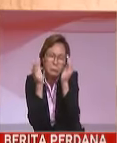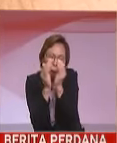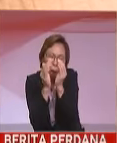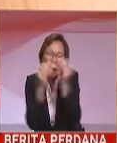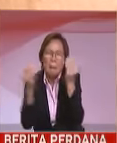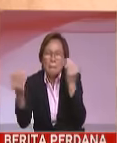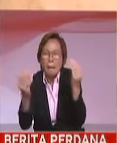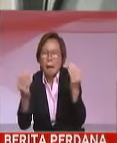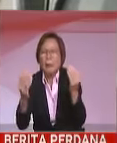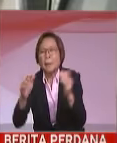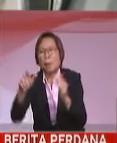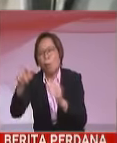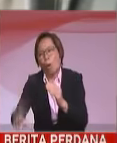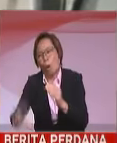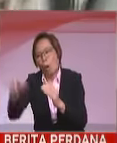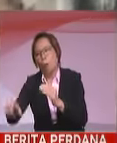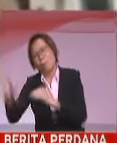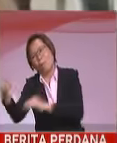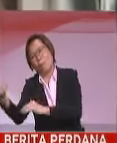bayi normal.